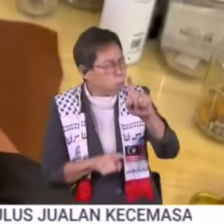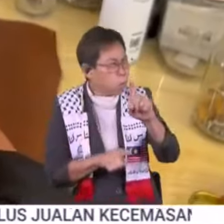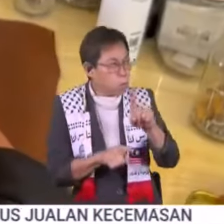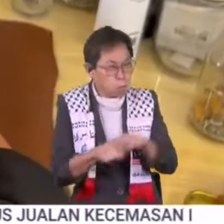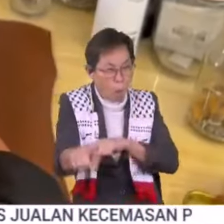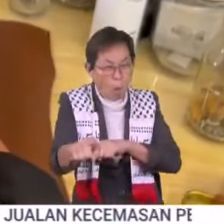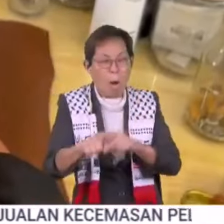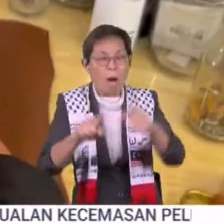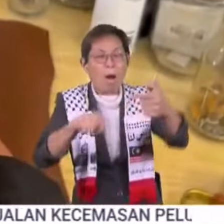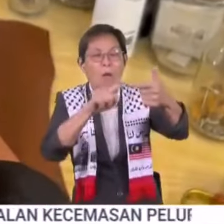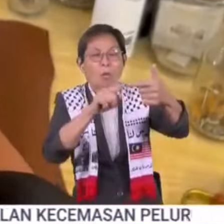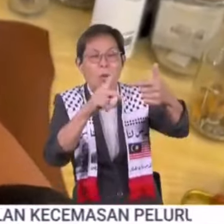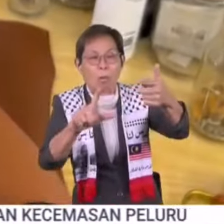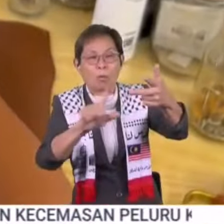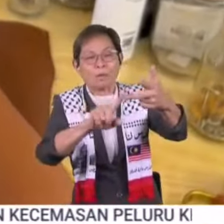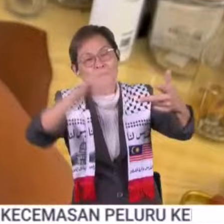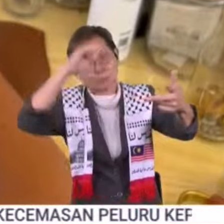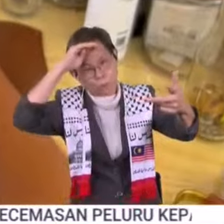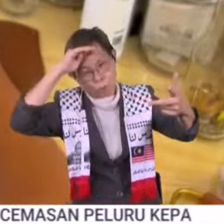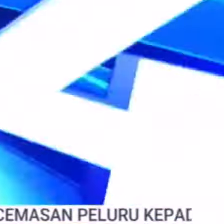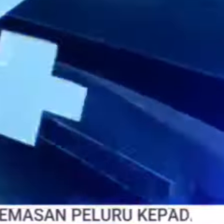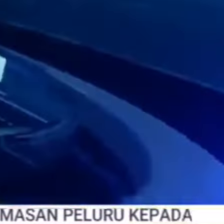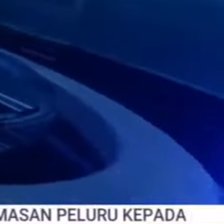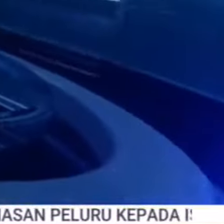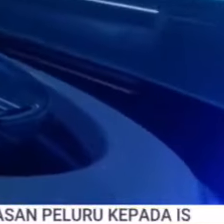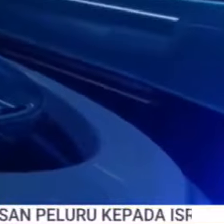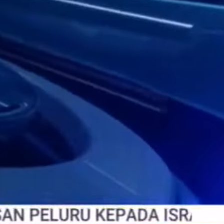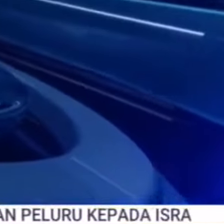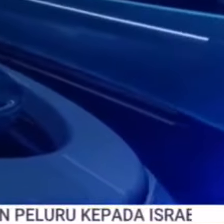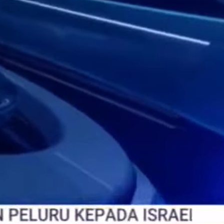diikuti Kuala Lumpur dan Johor.